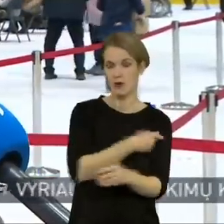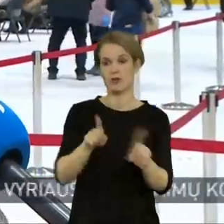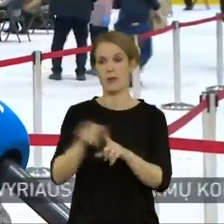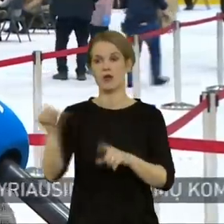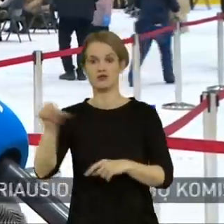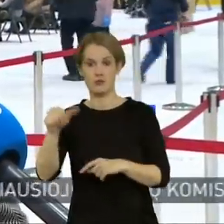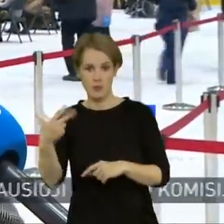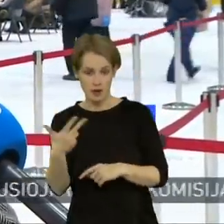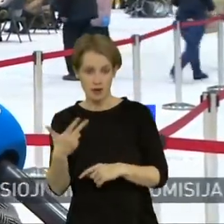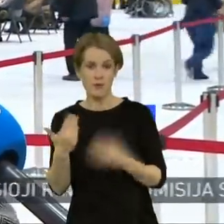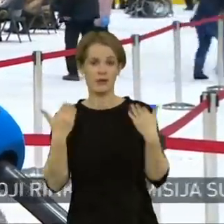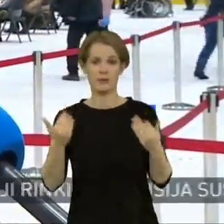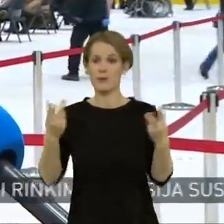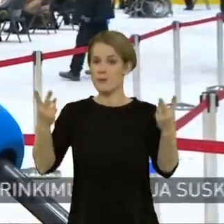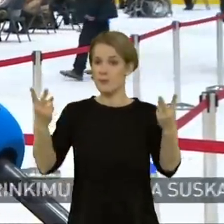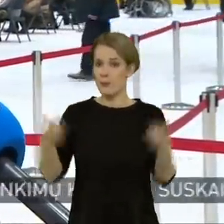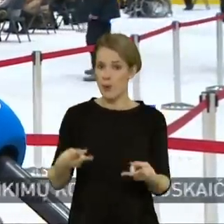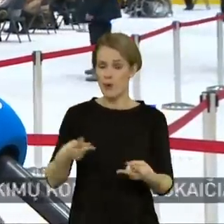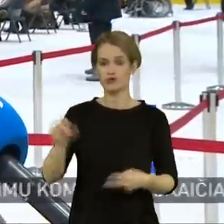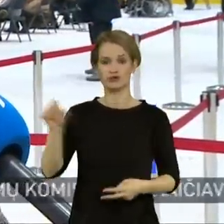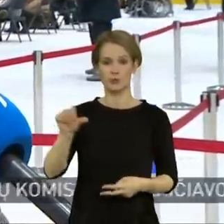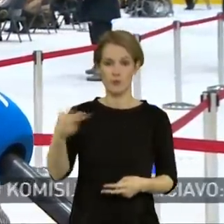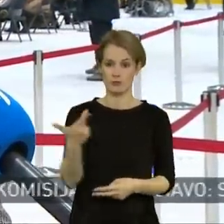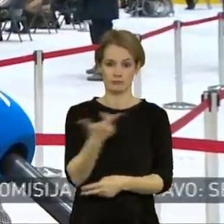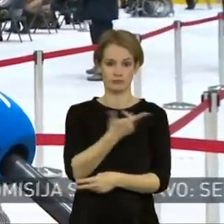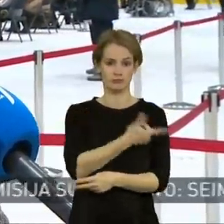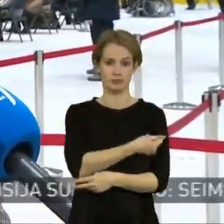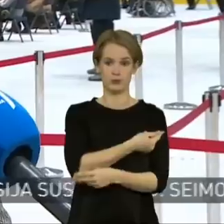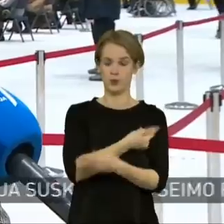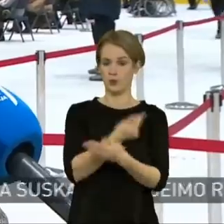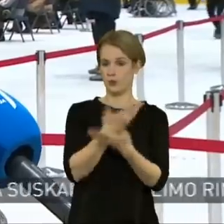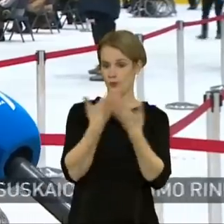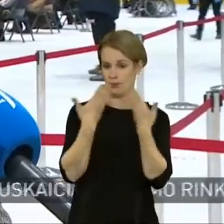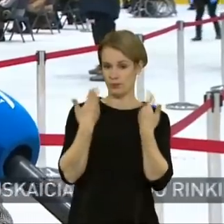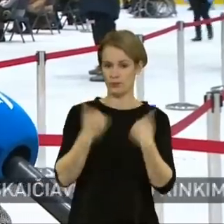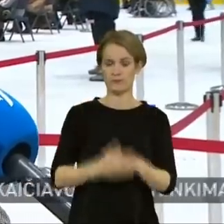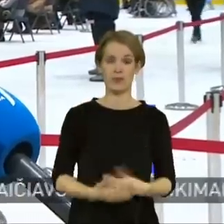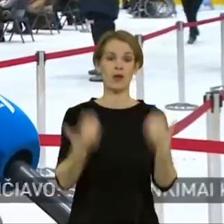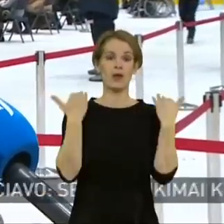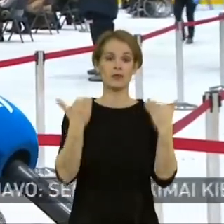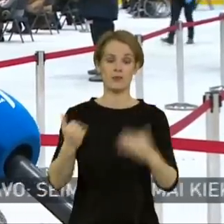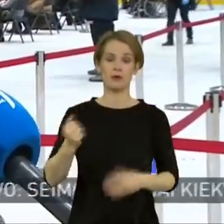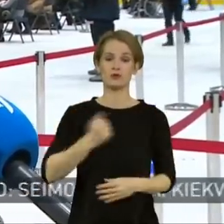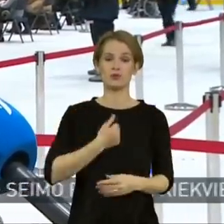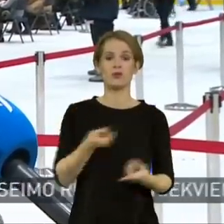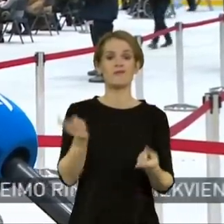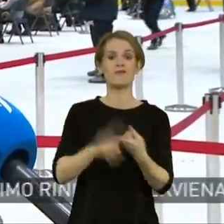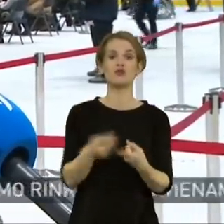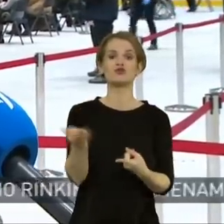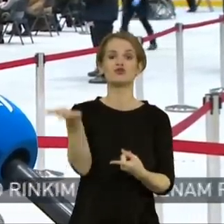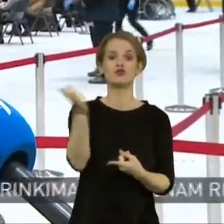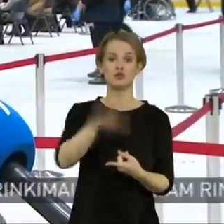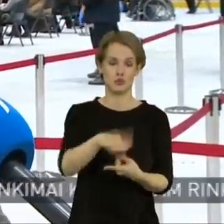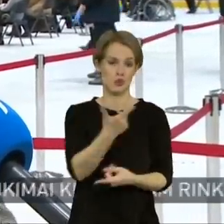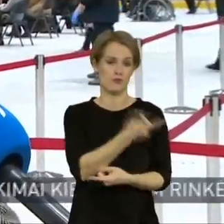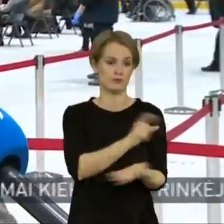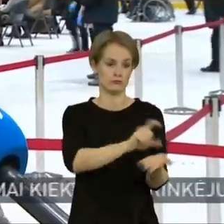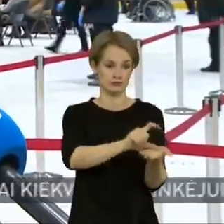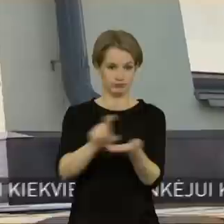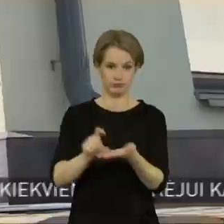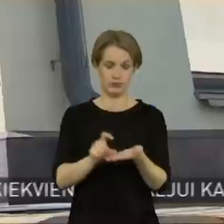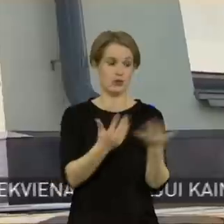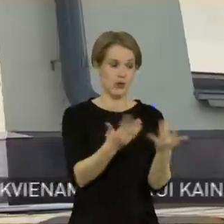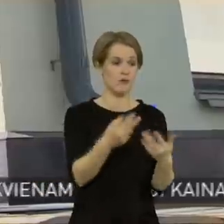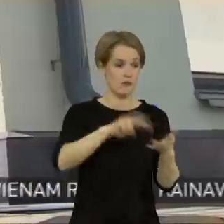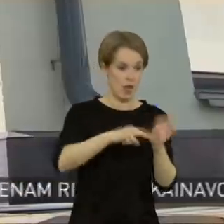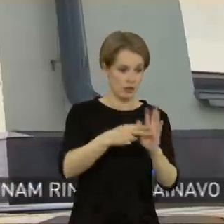yra šiuo metu tam tikras vakcinų skaičius, kurį mes esam susiplanavę ir mums dirbti savaitgaliais